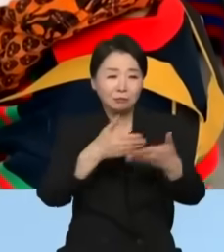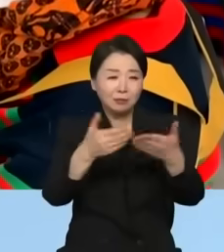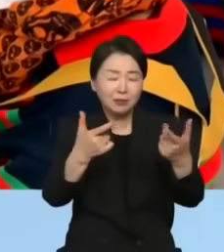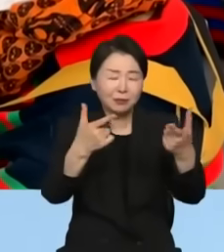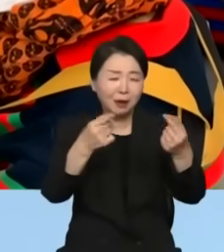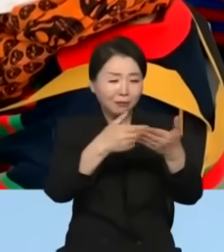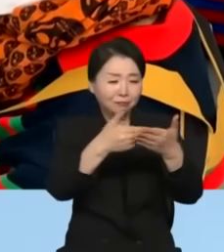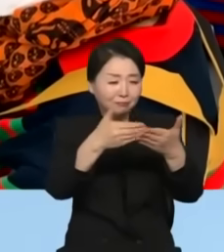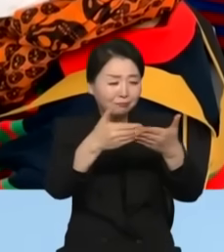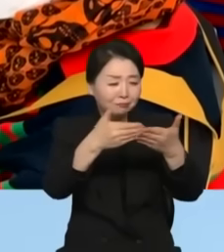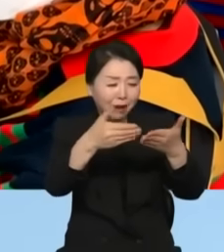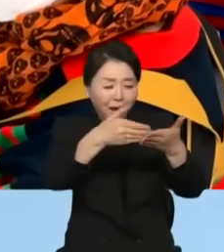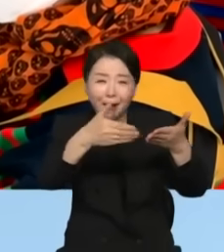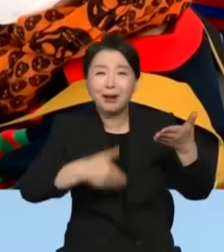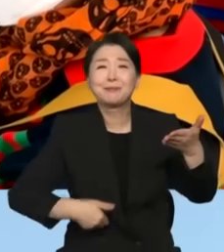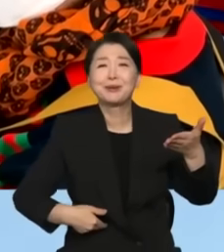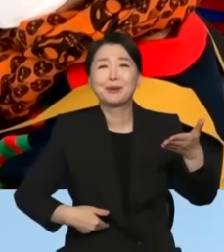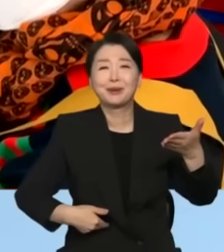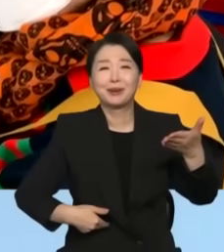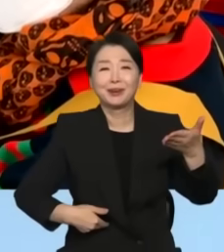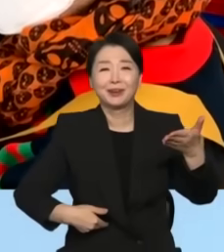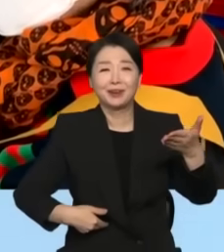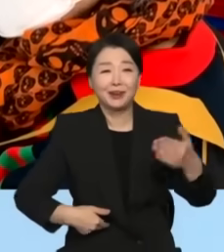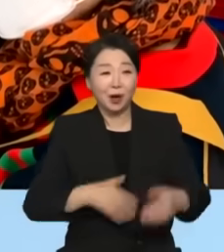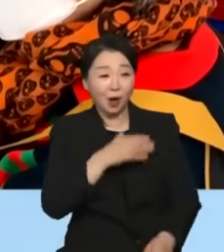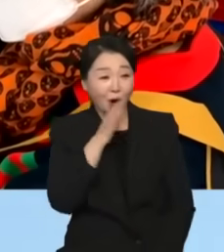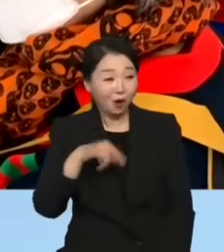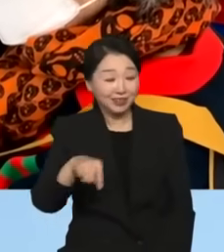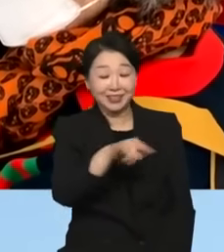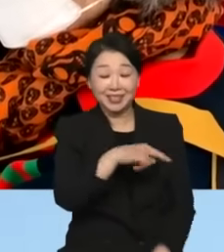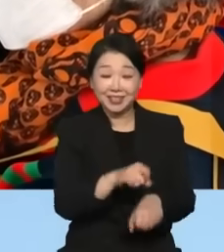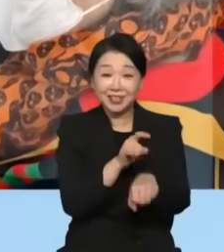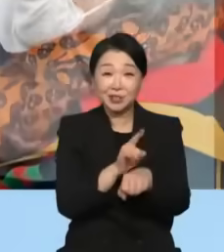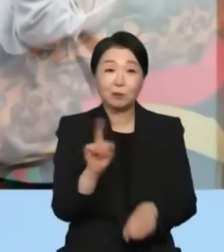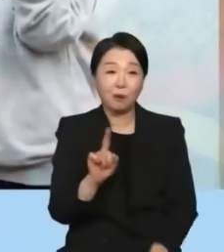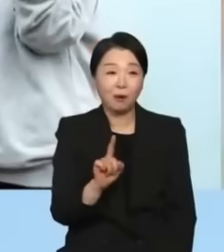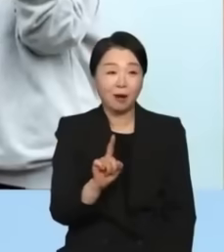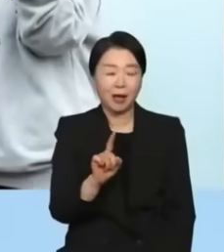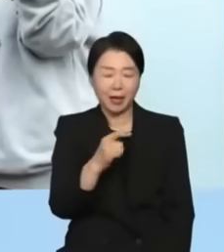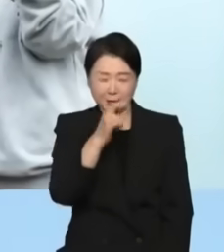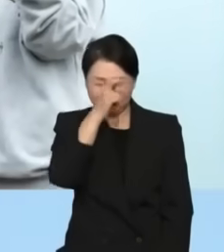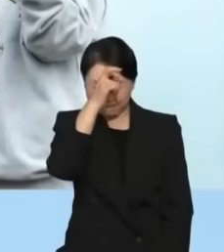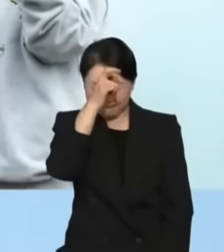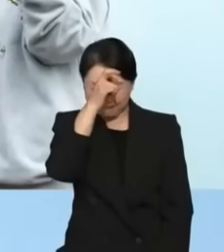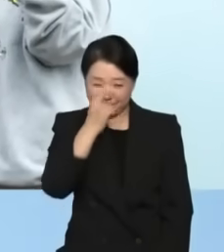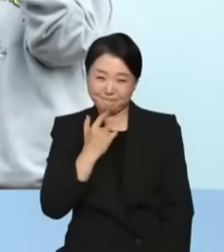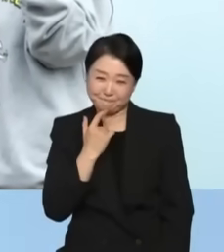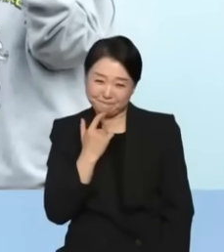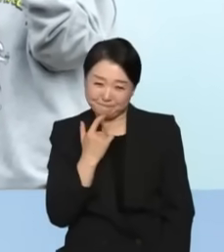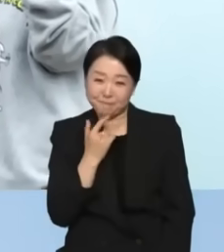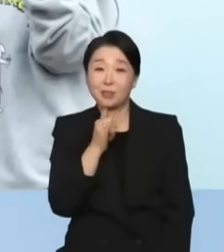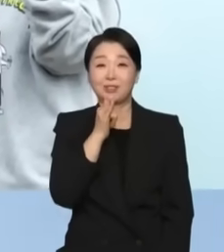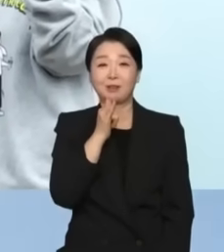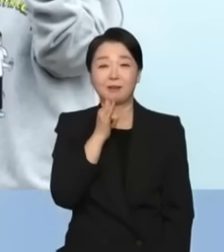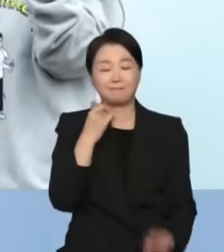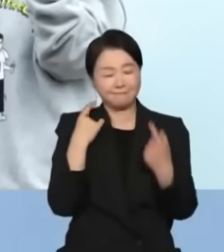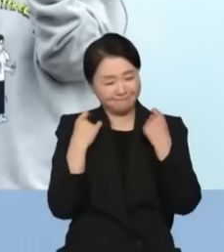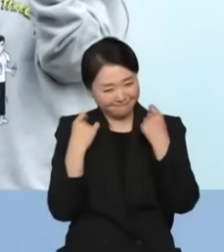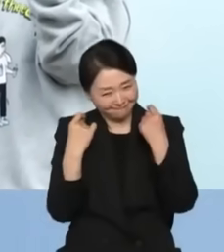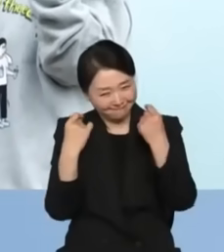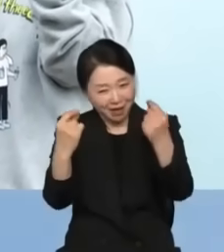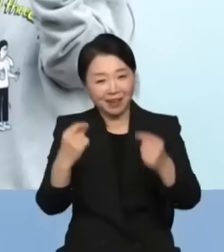비슷한 작업들을 해내야 되기 때문에. 근데 어르신들의 특기가 좀 이렇게 진념이 있다고 해야 될까요? 맞아요. 이게 꾸준히 하시더라고요.